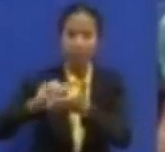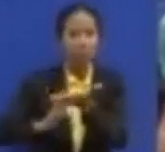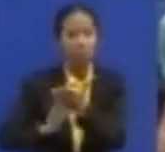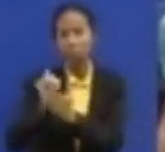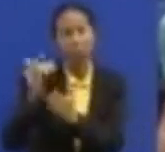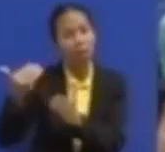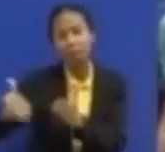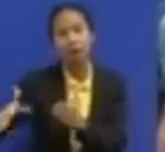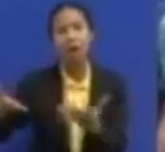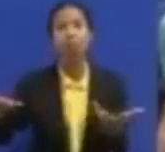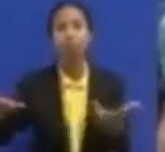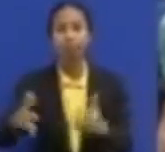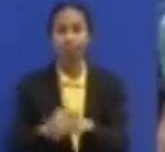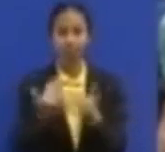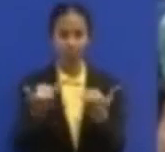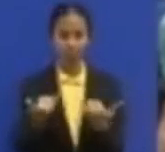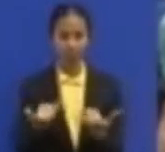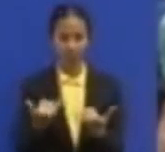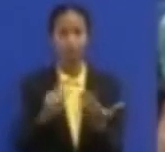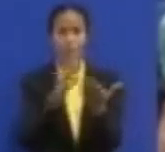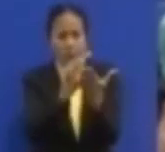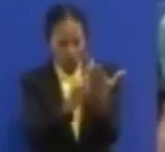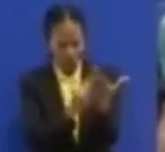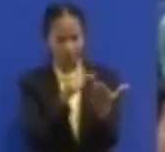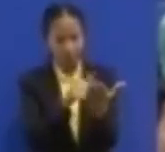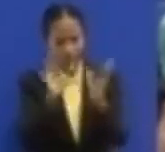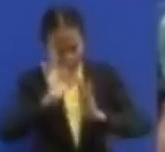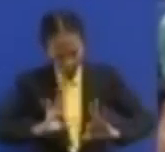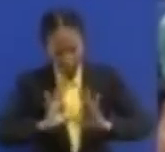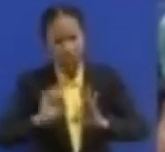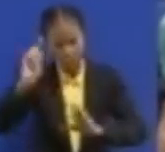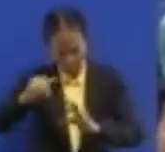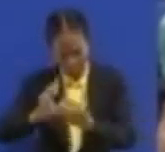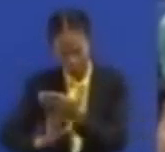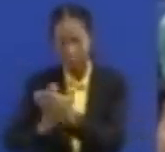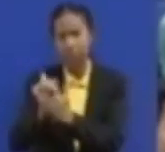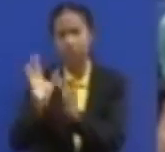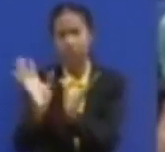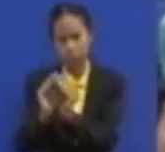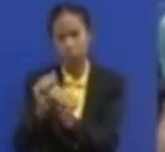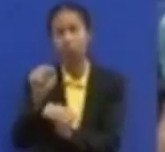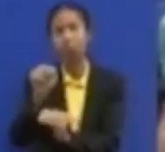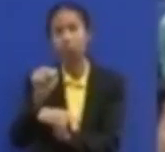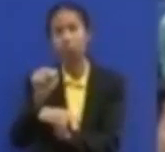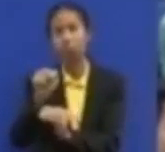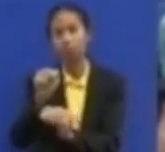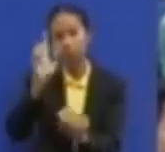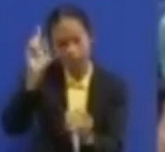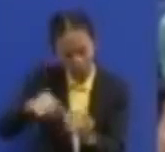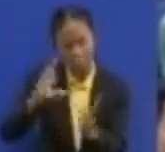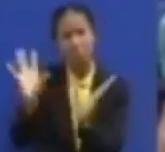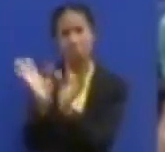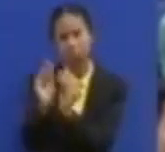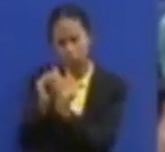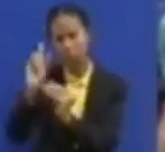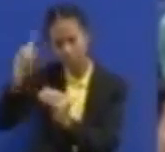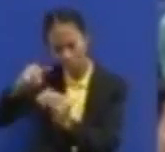นี้ระเบียบวาระนี้คุณพ่อครับให้มันเดินเลยครับให้เลือกให้ได้ให้ผ่านไปไม่